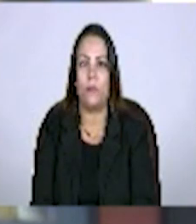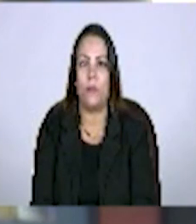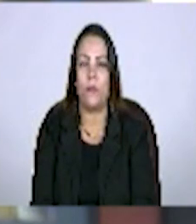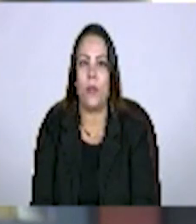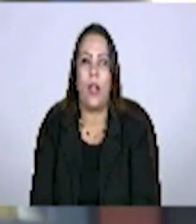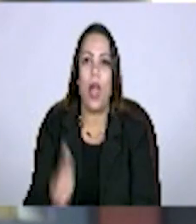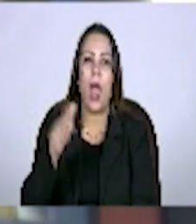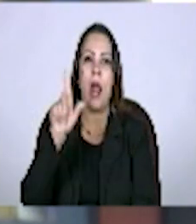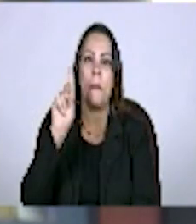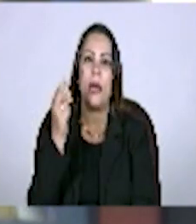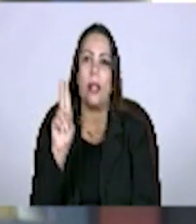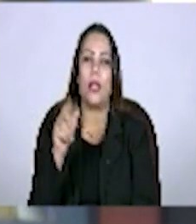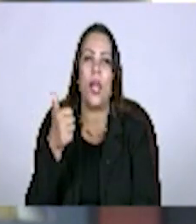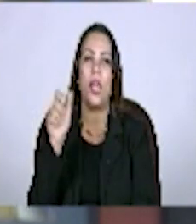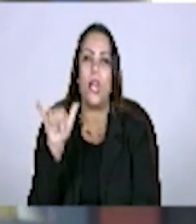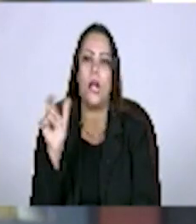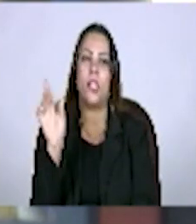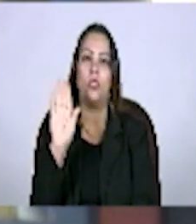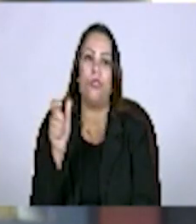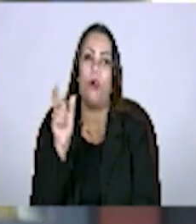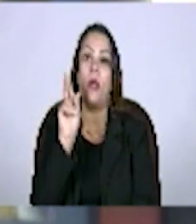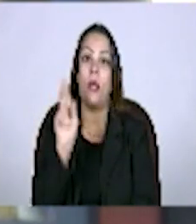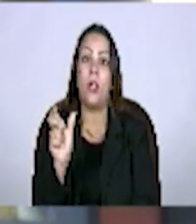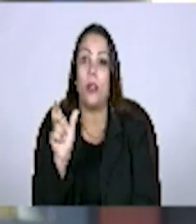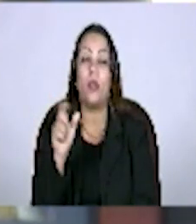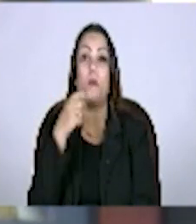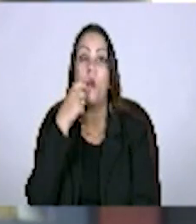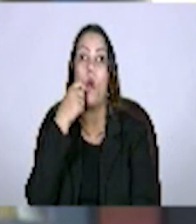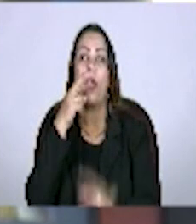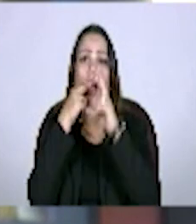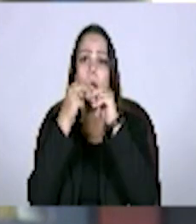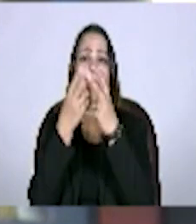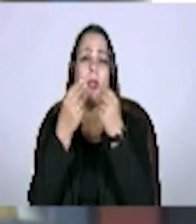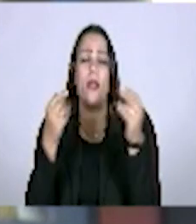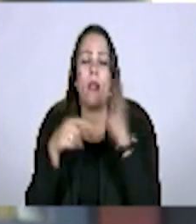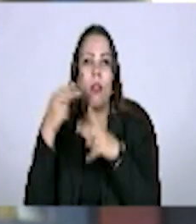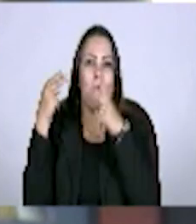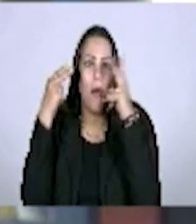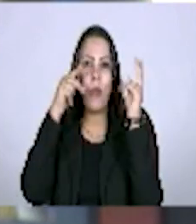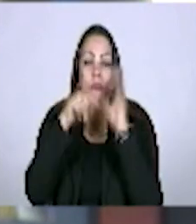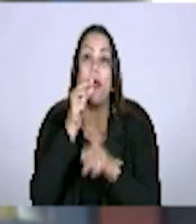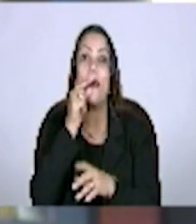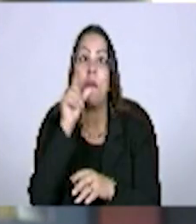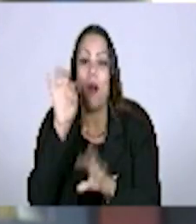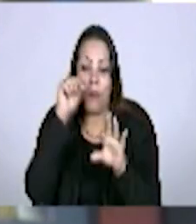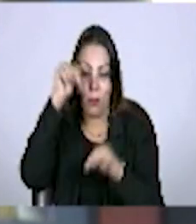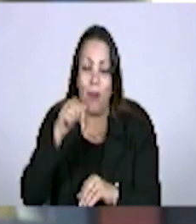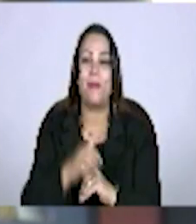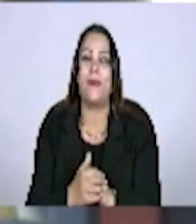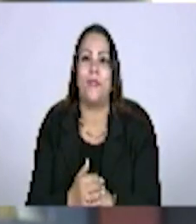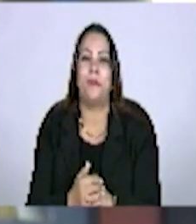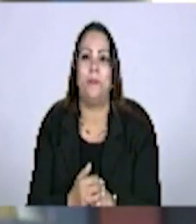البرت اينشتاين عنده اقوال كتير جدا بتدعو للتامل والتفكير منها القول اللي اخترته لحضراتكم